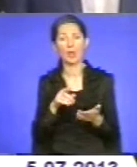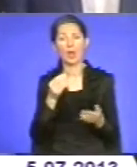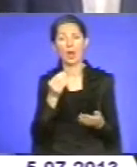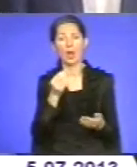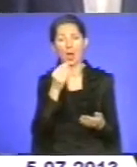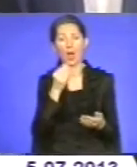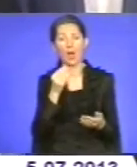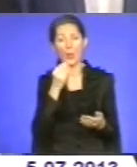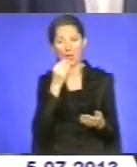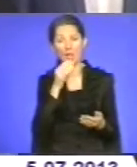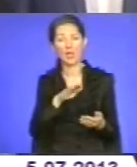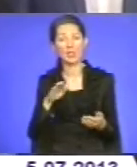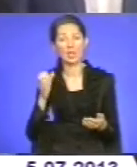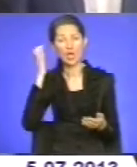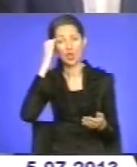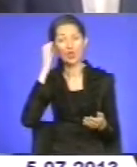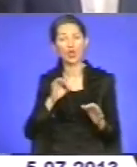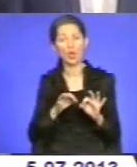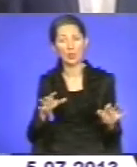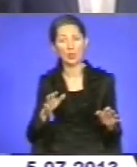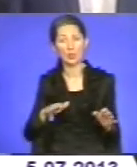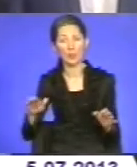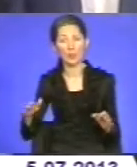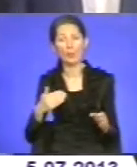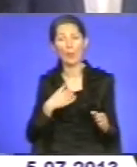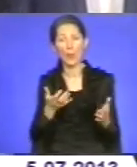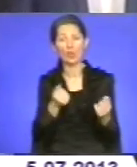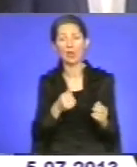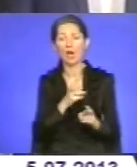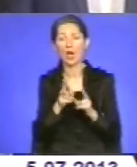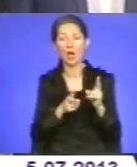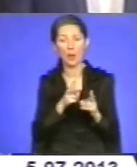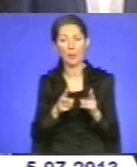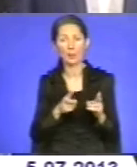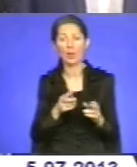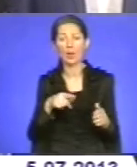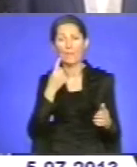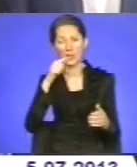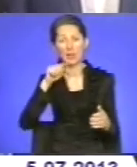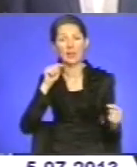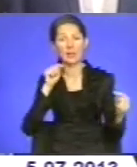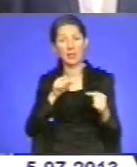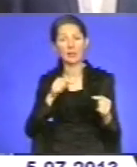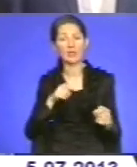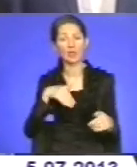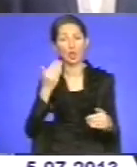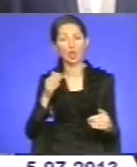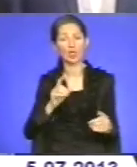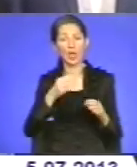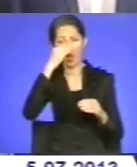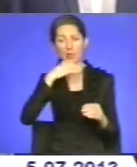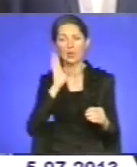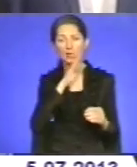Ми отримали масу жалоб, масу претензій зі сторони і батьків, і школ. І зараз разом